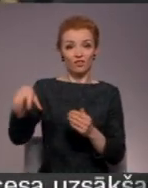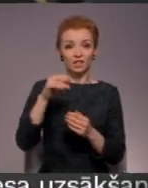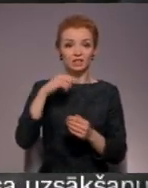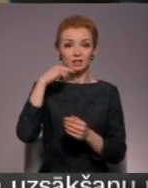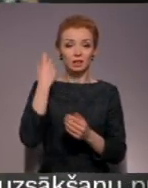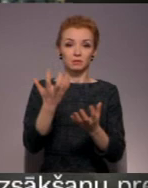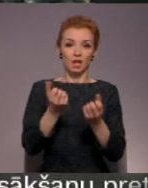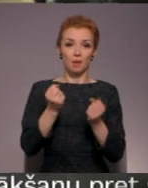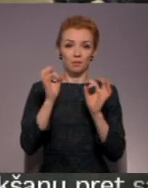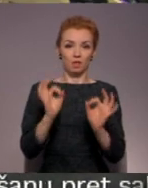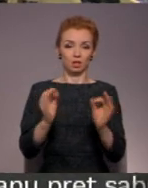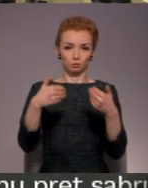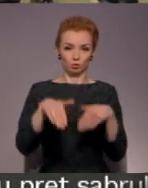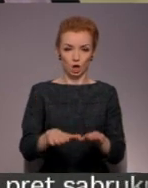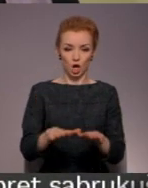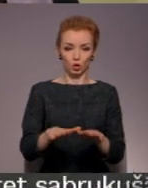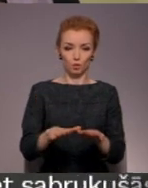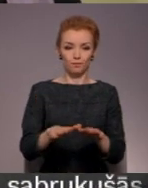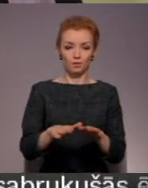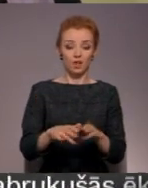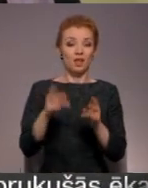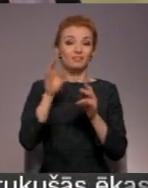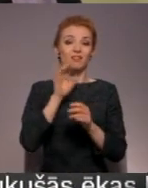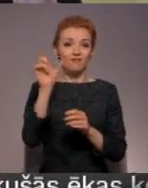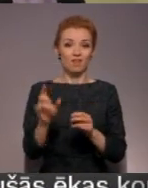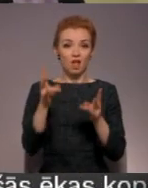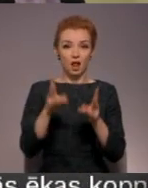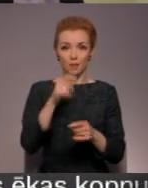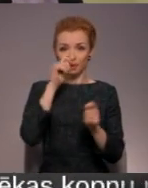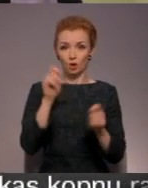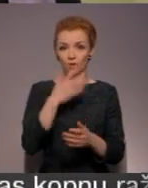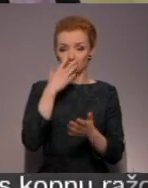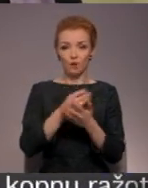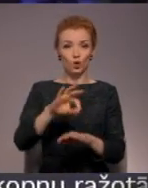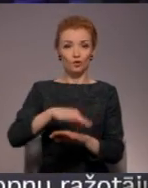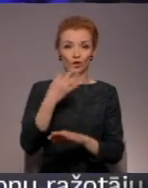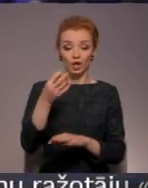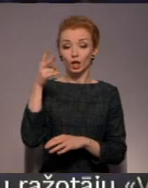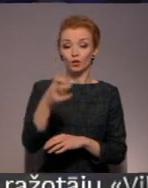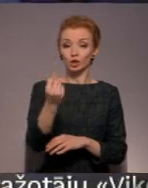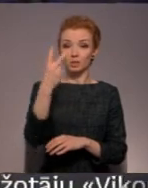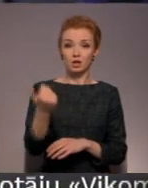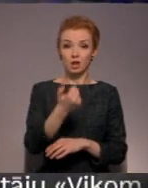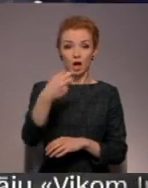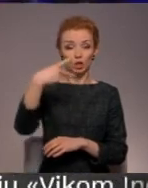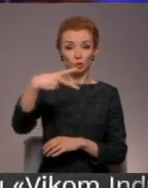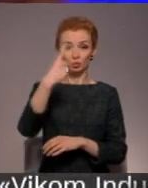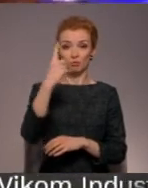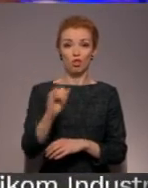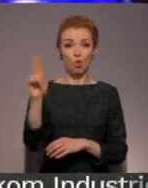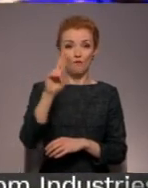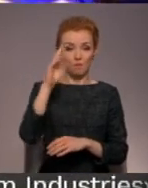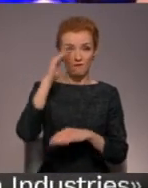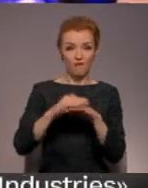sagaidīt taisnīgu tiesu. Ņīnāks Jutina traģēdijā zaudēja vīru, savu Juriju. 2013. gada 21.